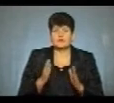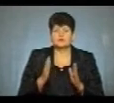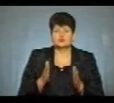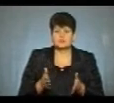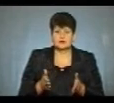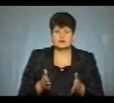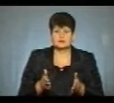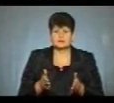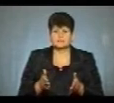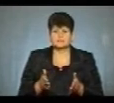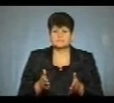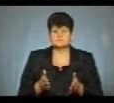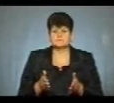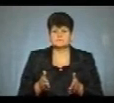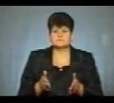які будуть